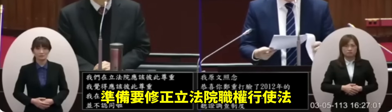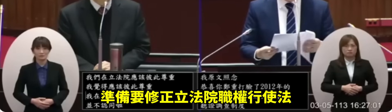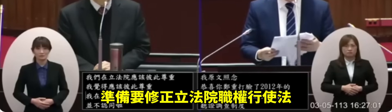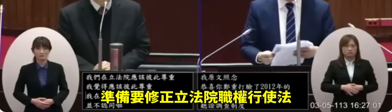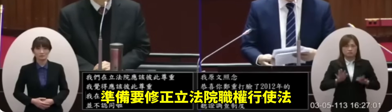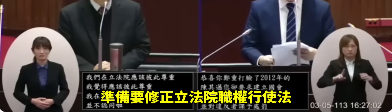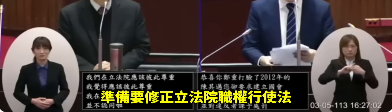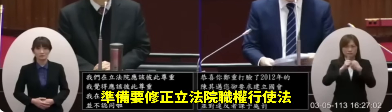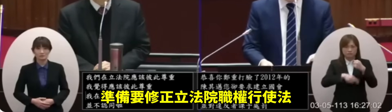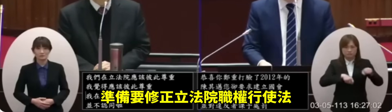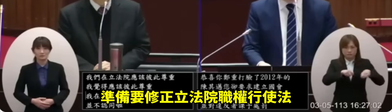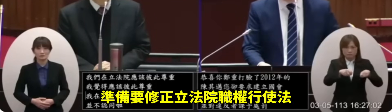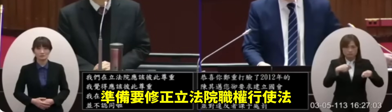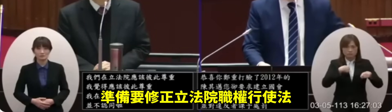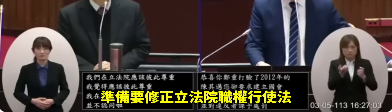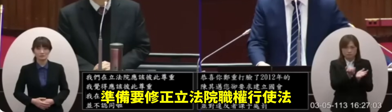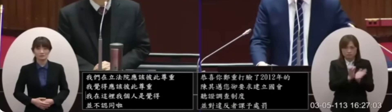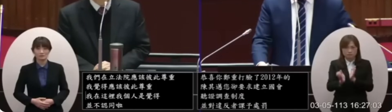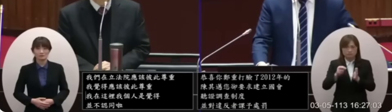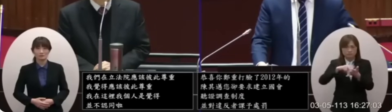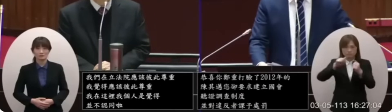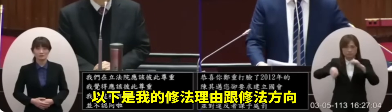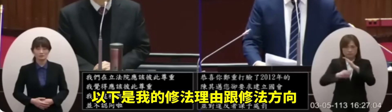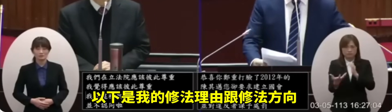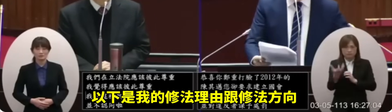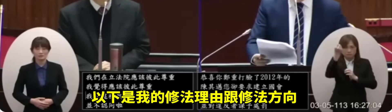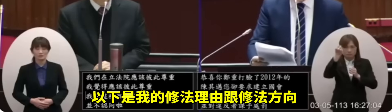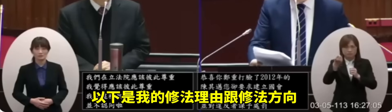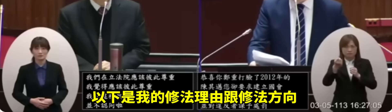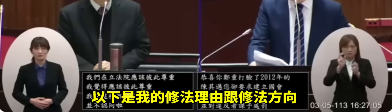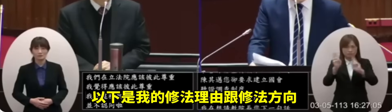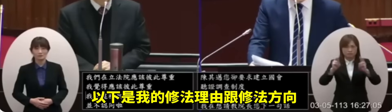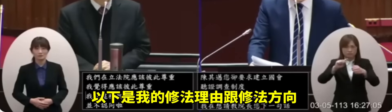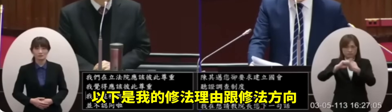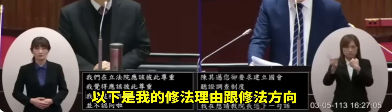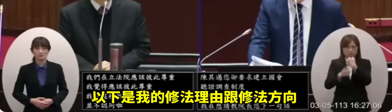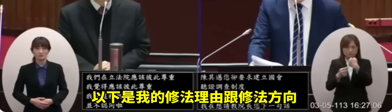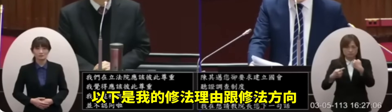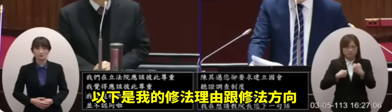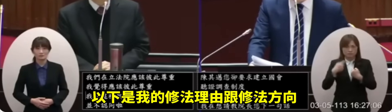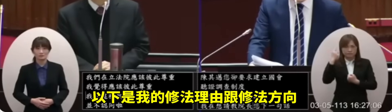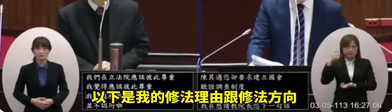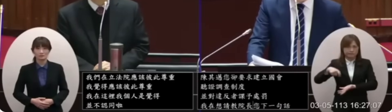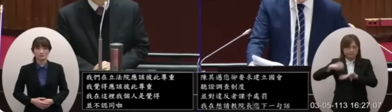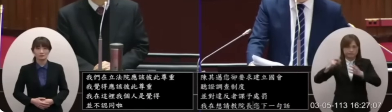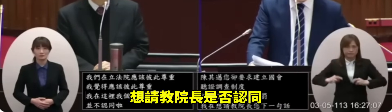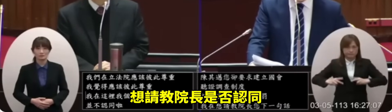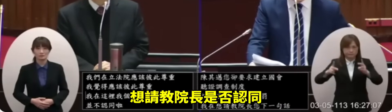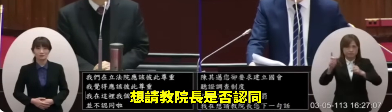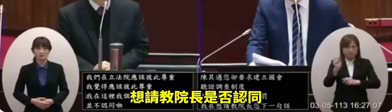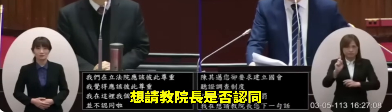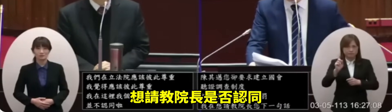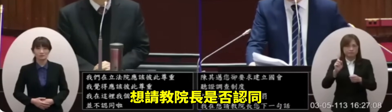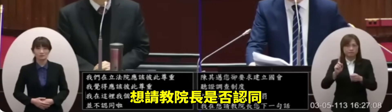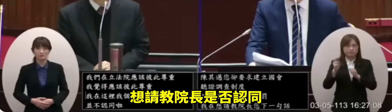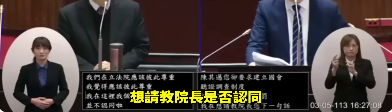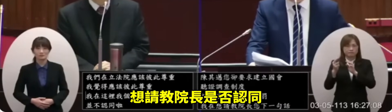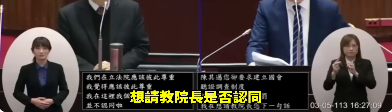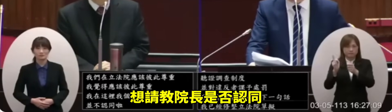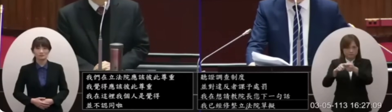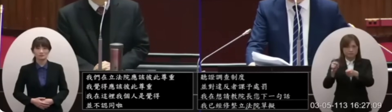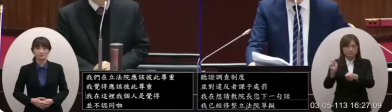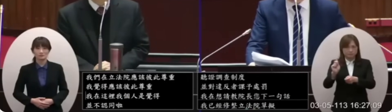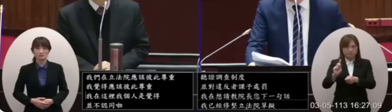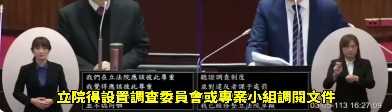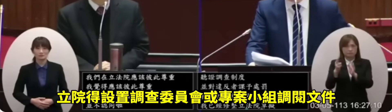准备要修正立法院职权行使法，底下是我的修法理由跟修法方向，想请教院长是否认